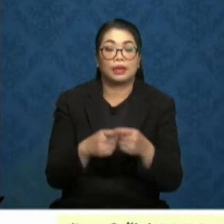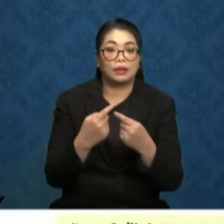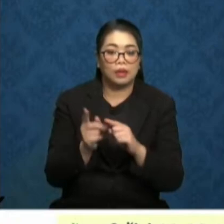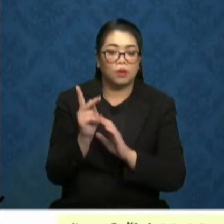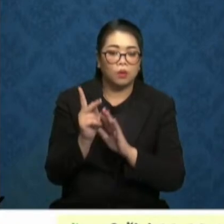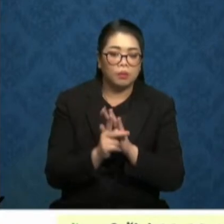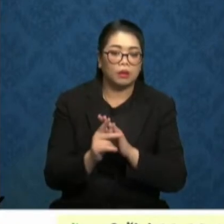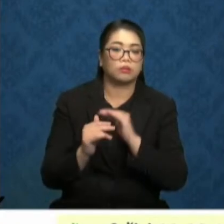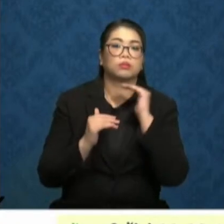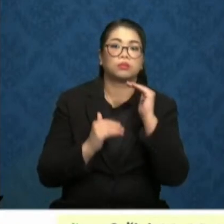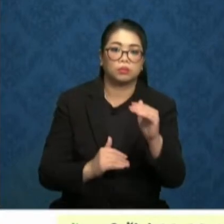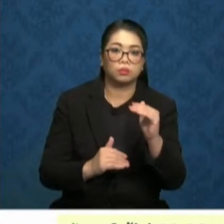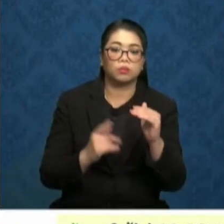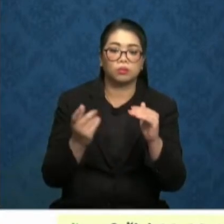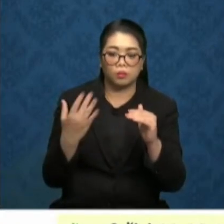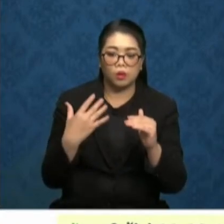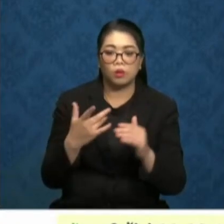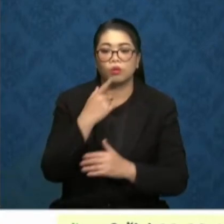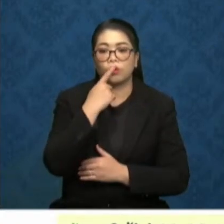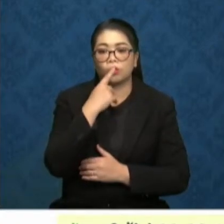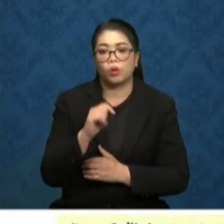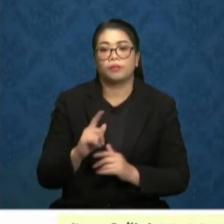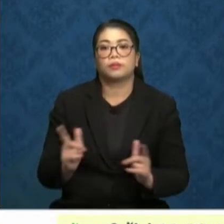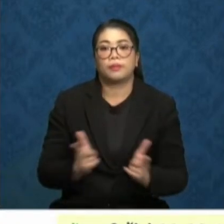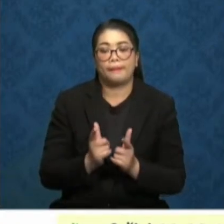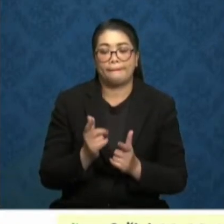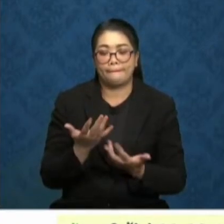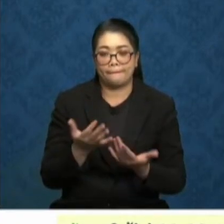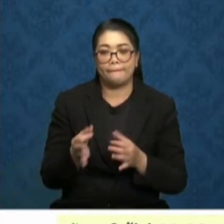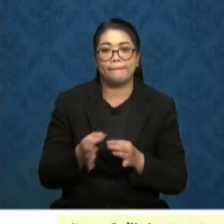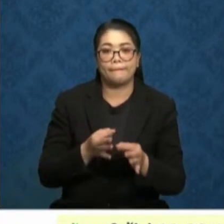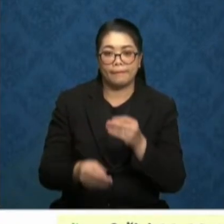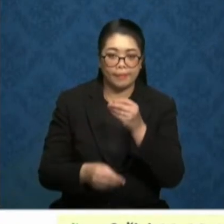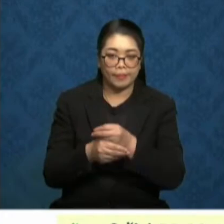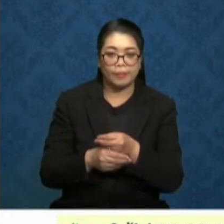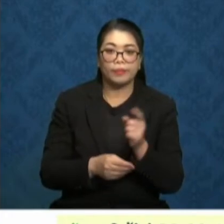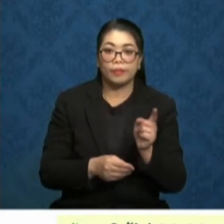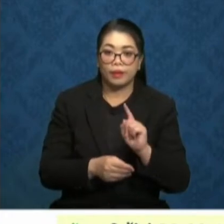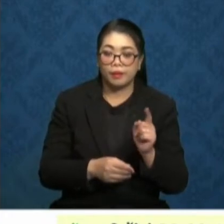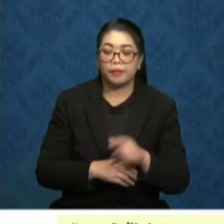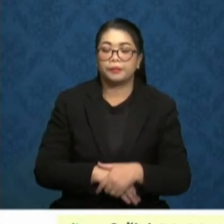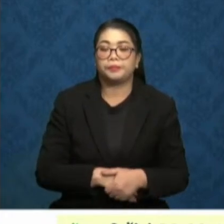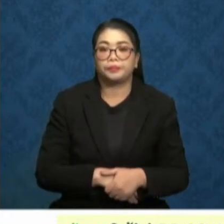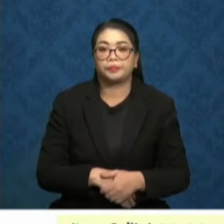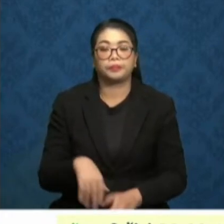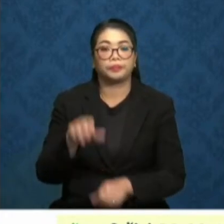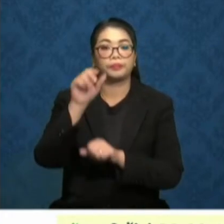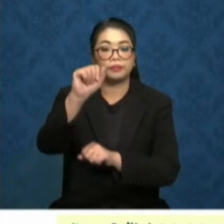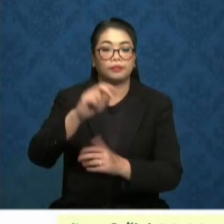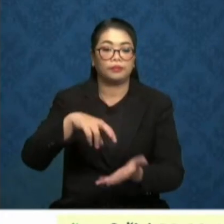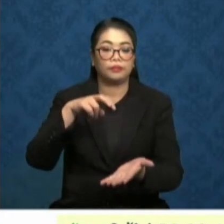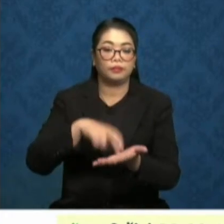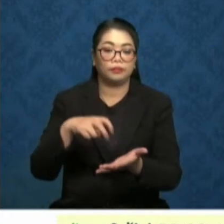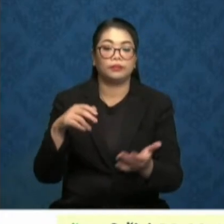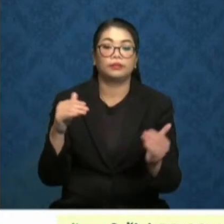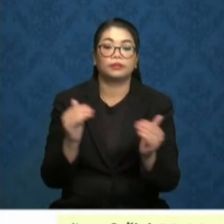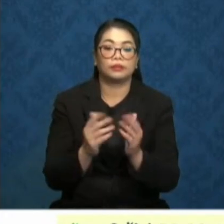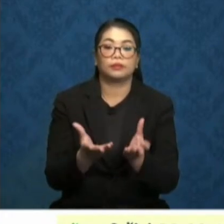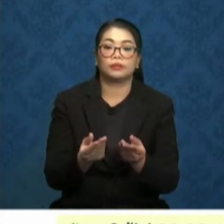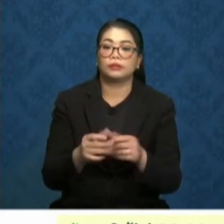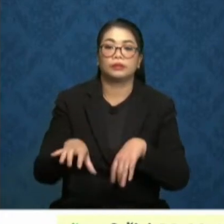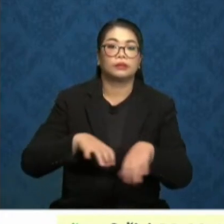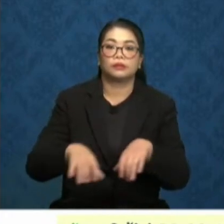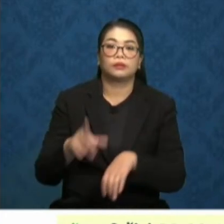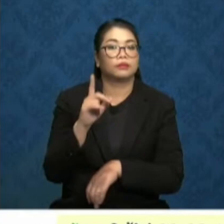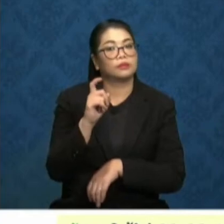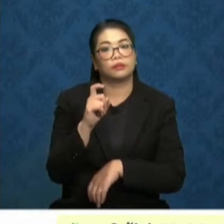หมายกำหนดวันนี้ ขอตบสั้ๆ แล้เดียวจะอธิบายเพิ่มอีนหนึ่ในการออกีษสารสทธวันนี้ เรายงไมสามารดำเริน